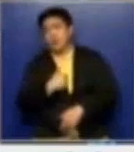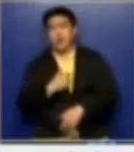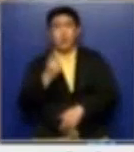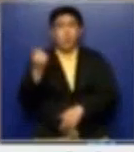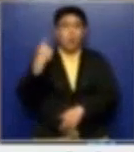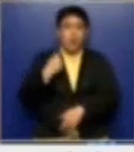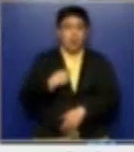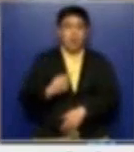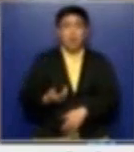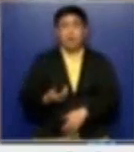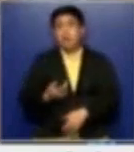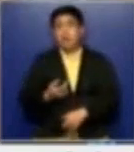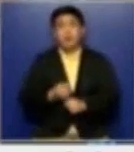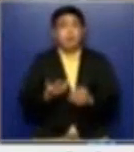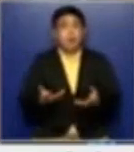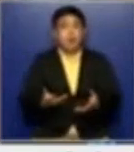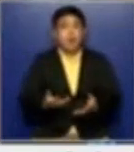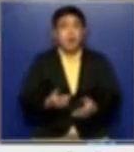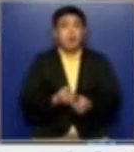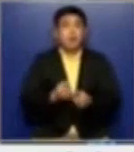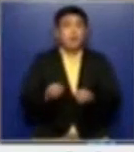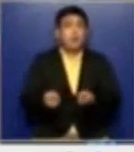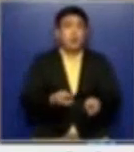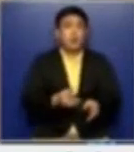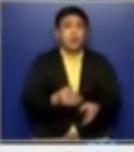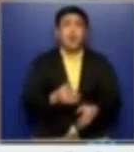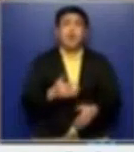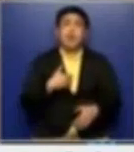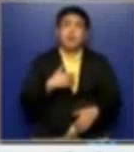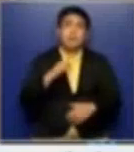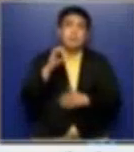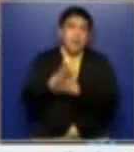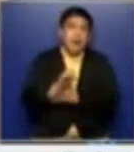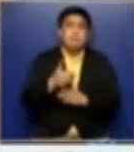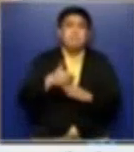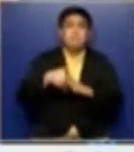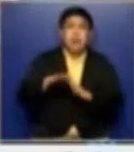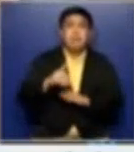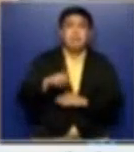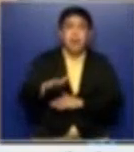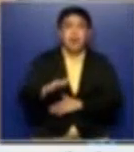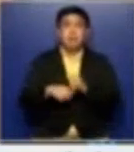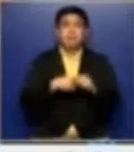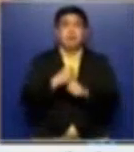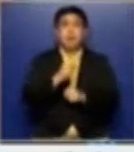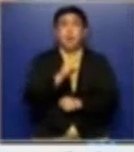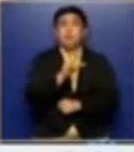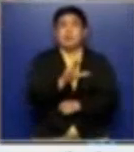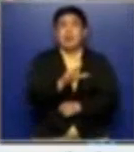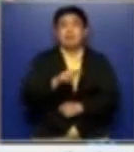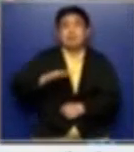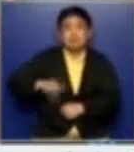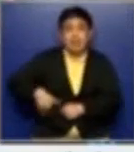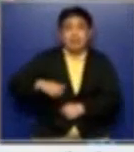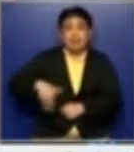จับเป็นตัวประกันเทนจะทำยังไงพวกผมก็จำยอมไม่ผ่านเพราะ63มันล่าช้าถ้าพวกผมไม่ให้